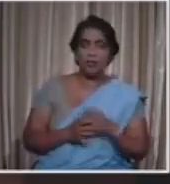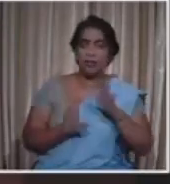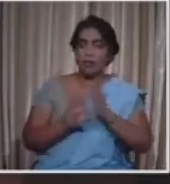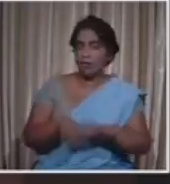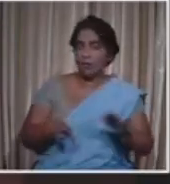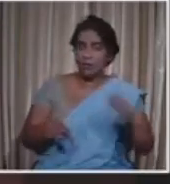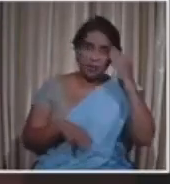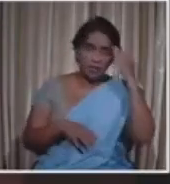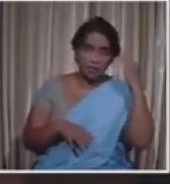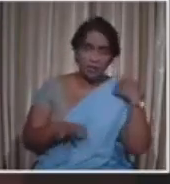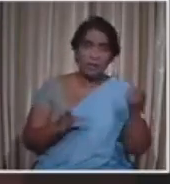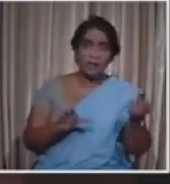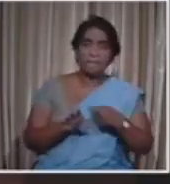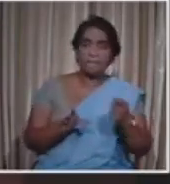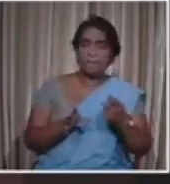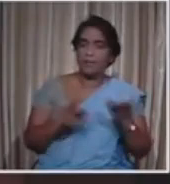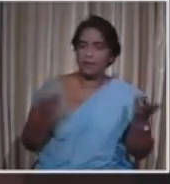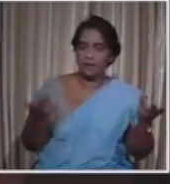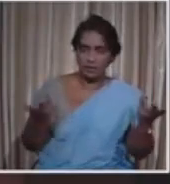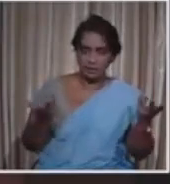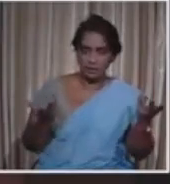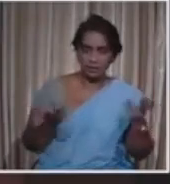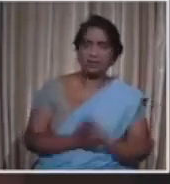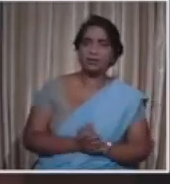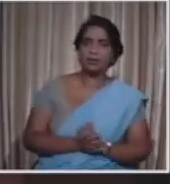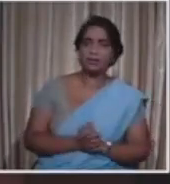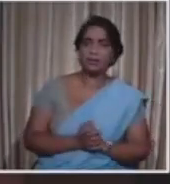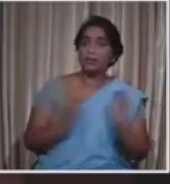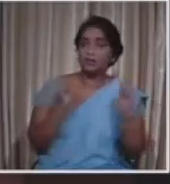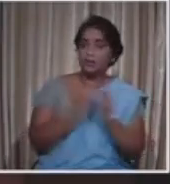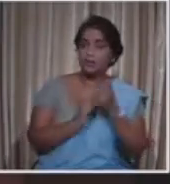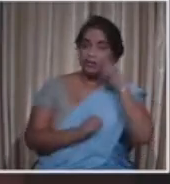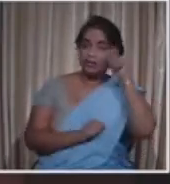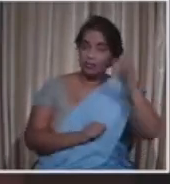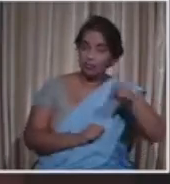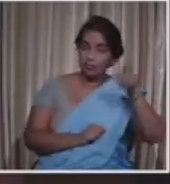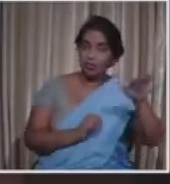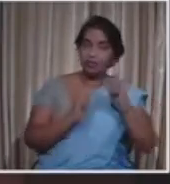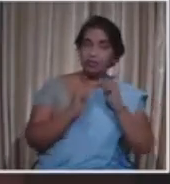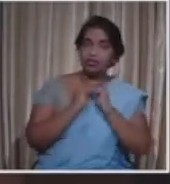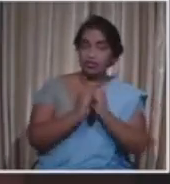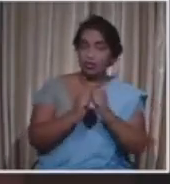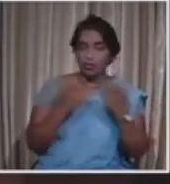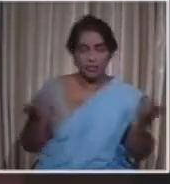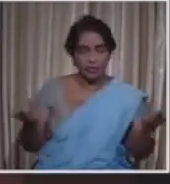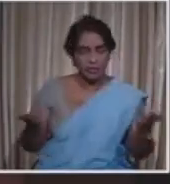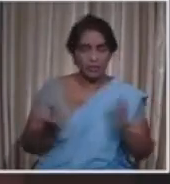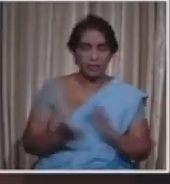දරුවන්ට අම්මලට කිරිපිටි ටික නැහැ වැඩ කරන ජනතාවට රස්සා ටික නැහැ